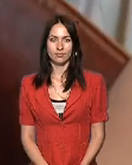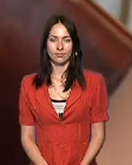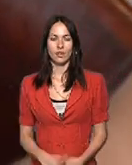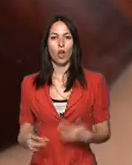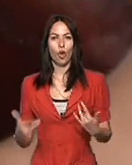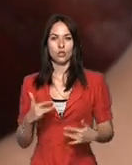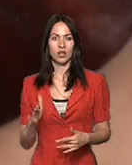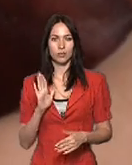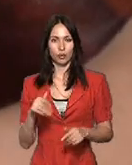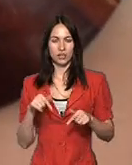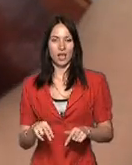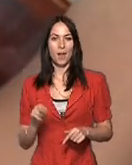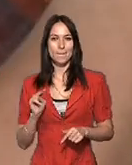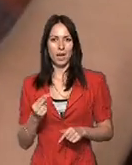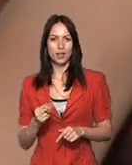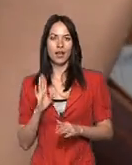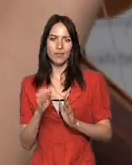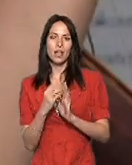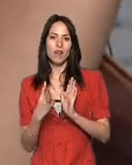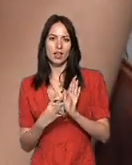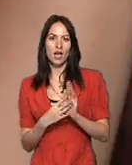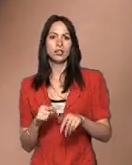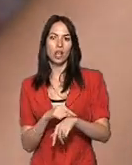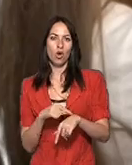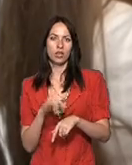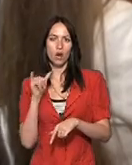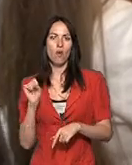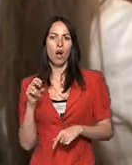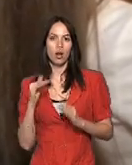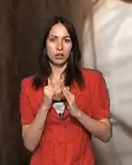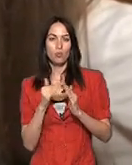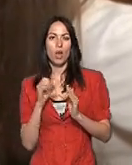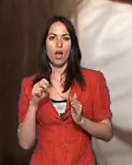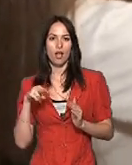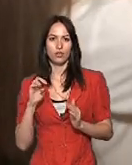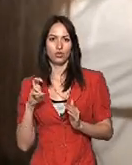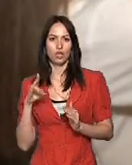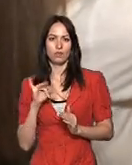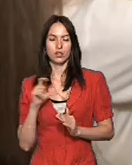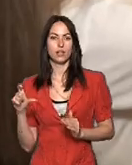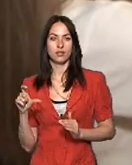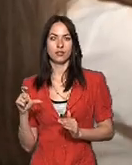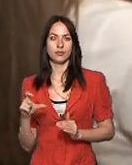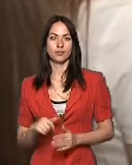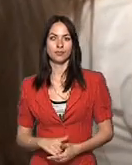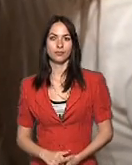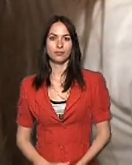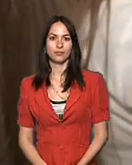Концерт відбудеться цієї п'ятниці о 19:00 у будинку Алчевських. Маргарита Дешкіна, Антон Калета, новини ЮА